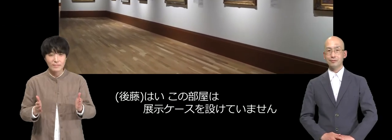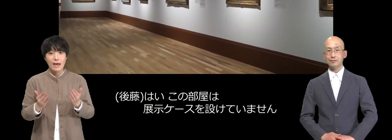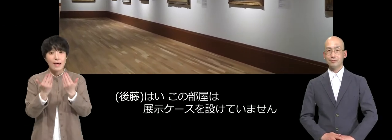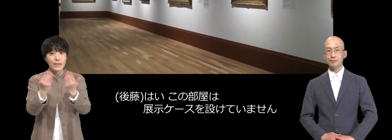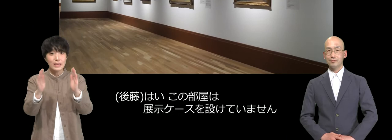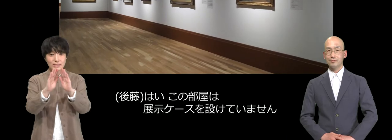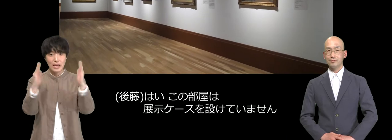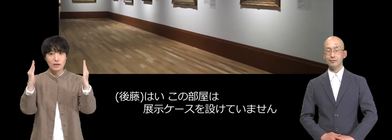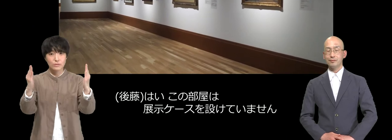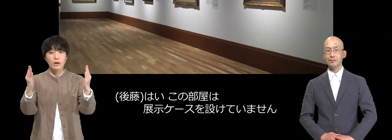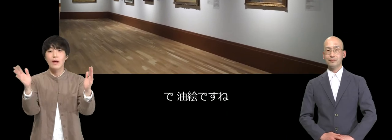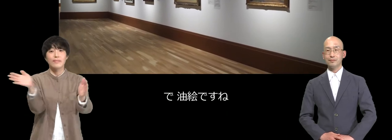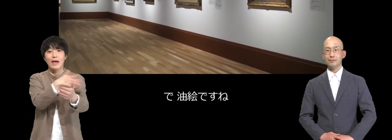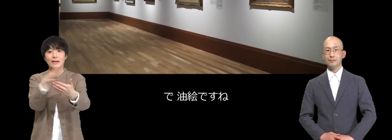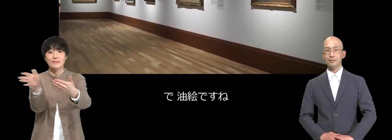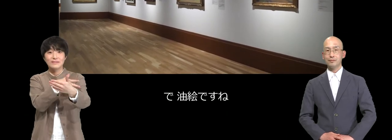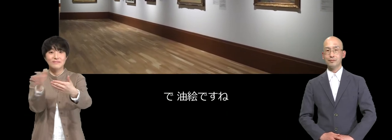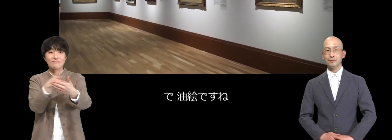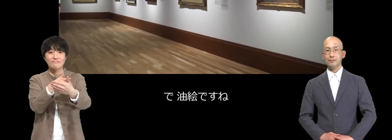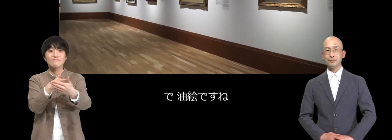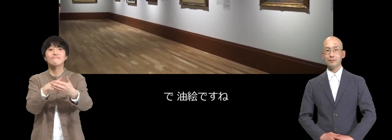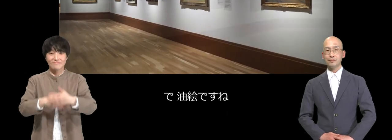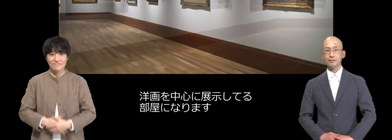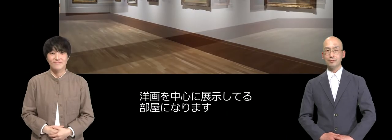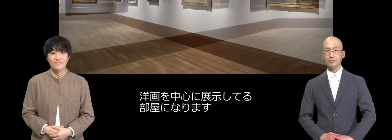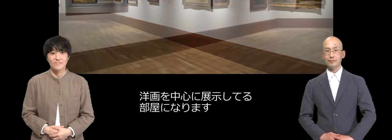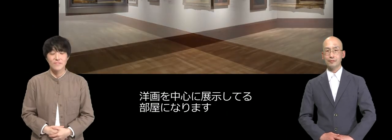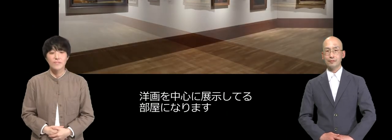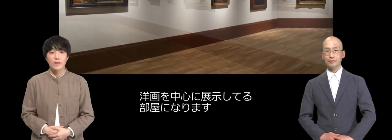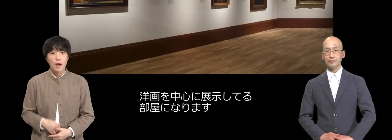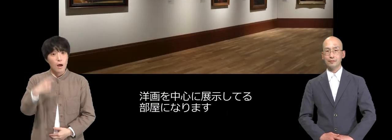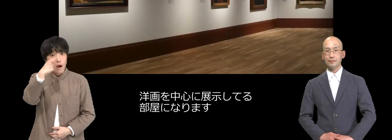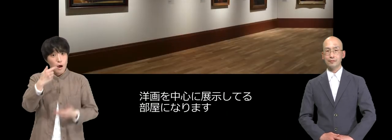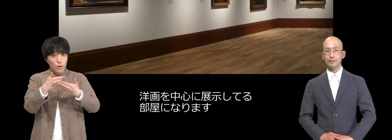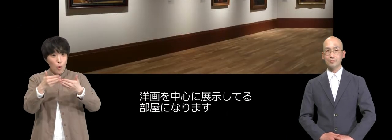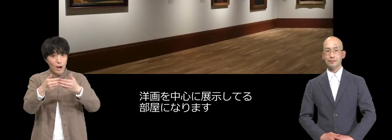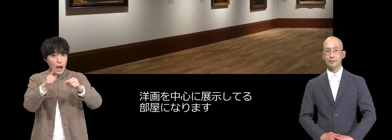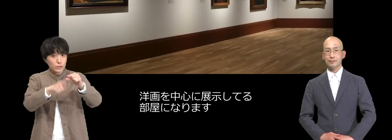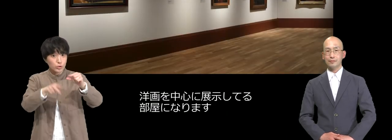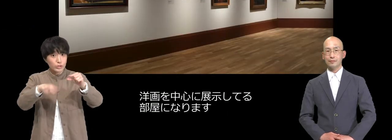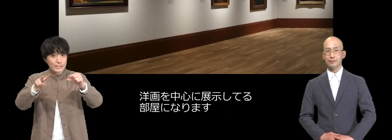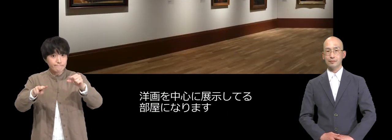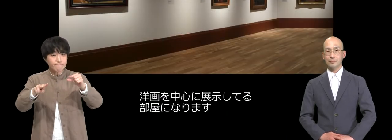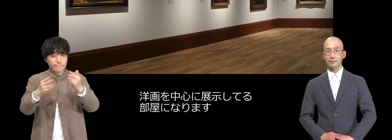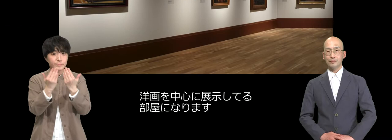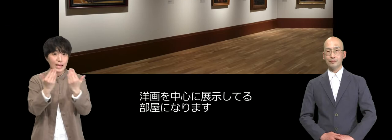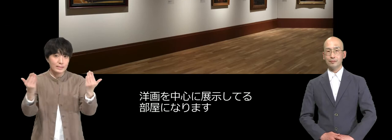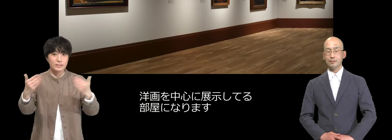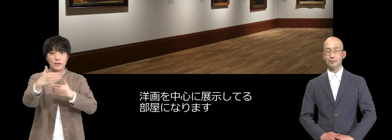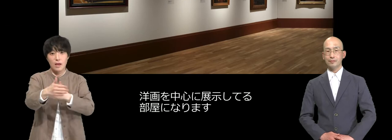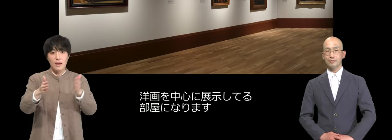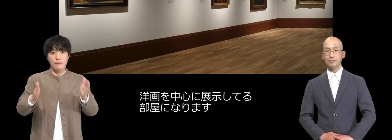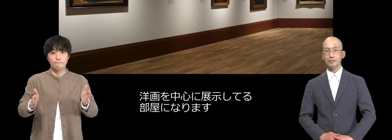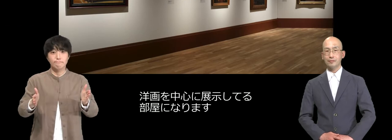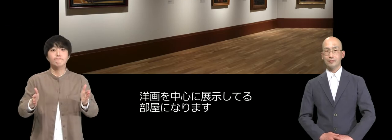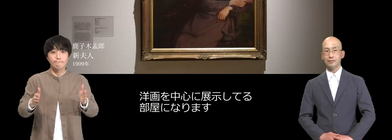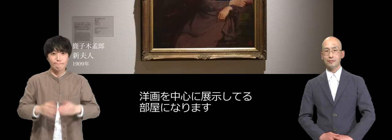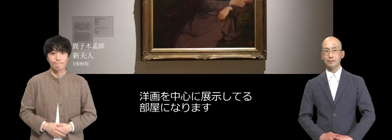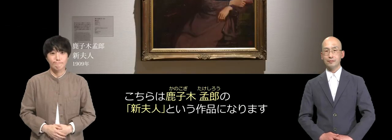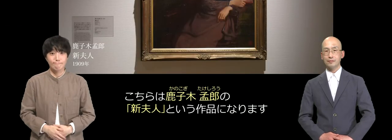いませんでまぁ油絵ですねまぁ溶岩を中心に展示している部屋になり